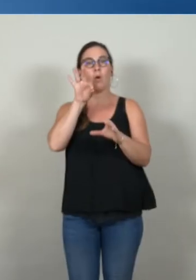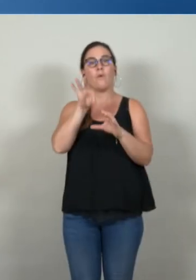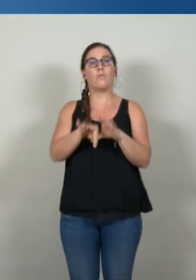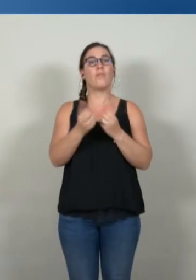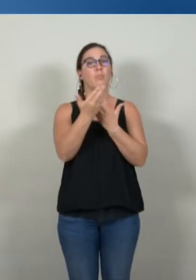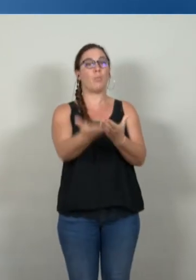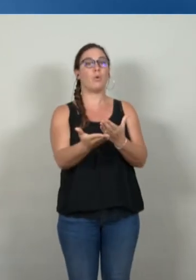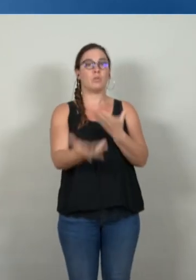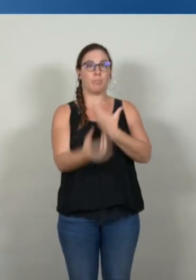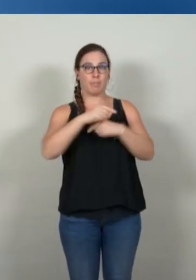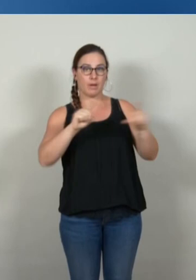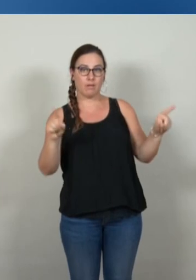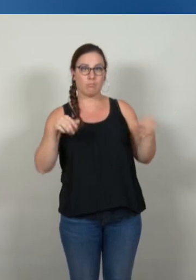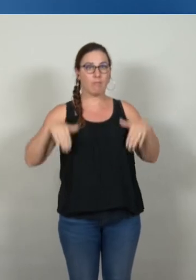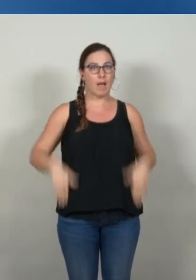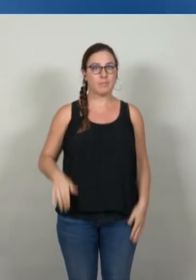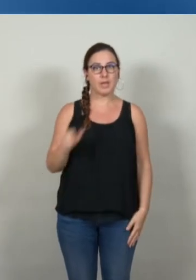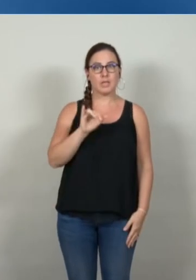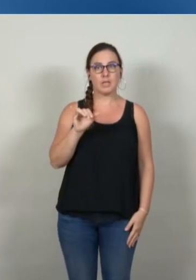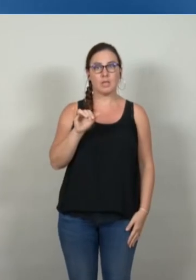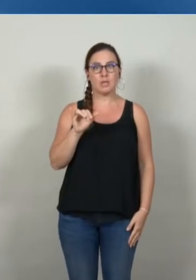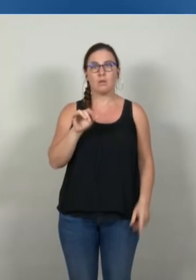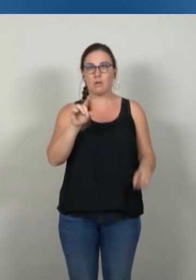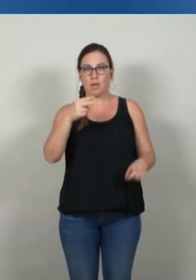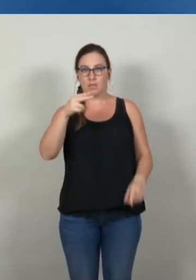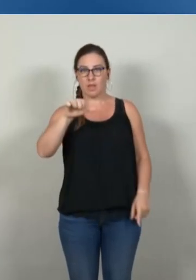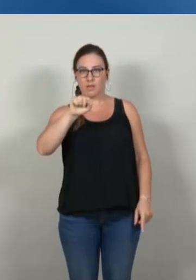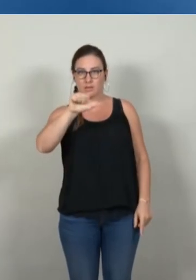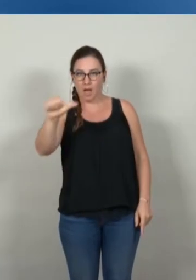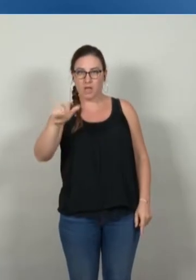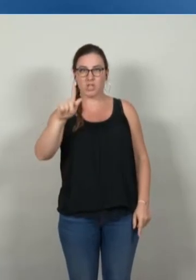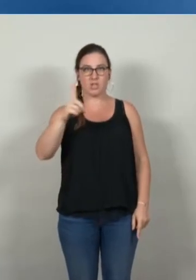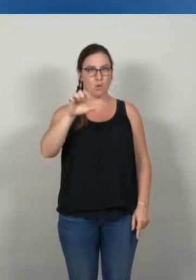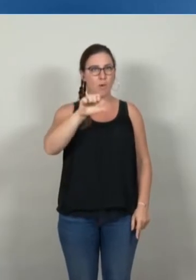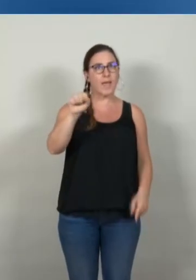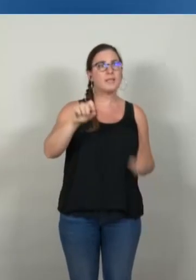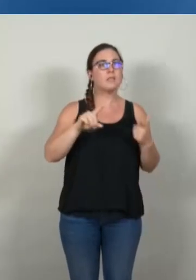vote qui s'abstient NASA gdes